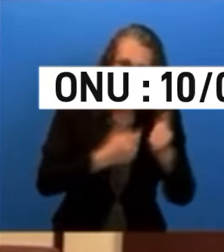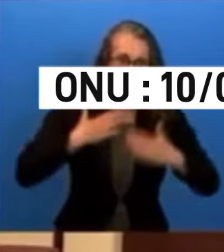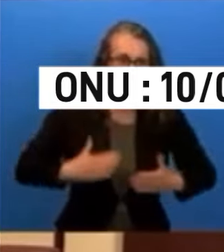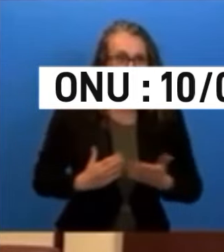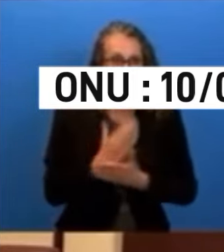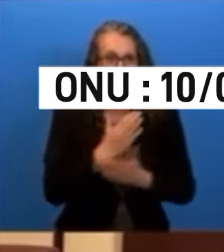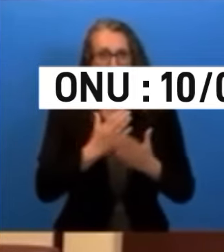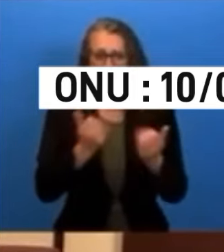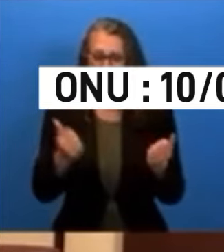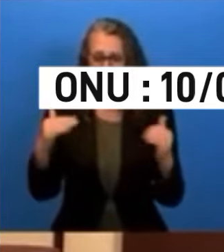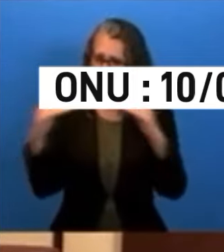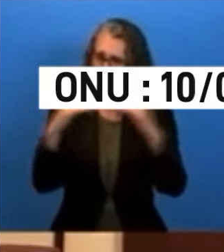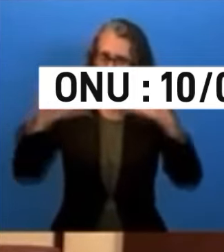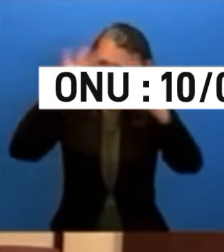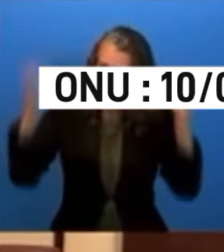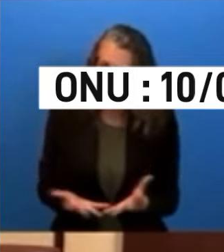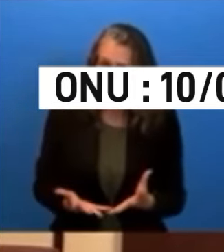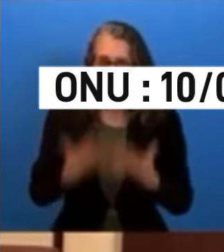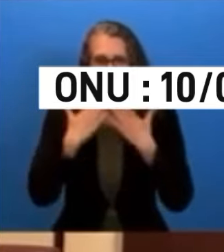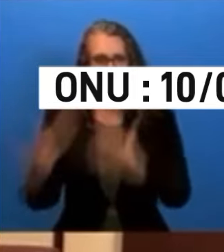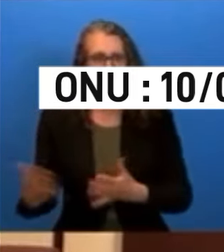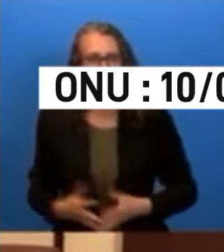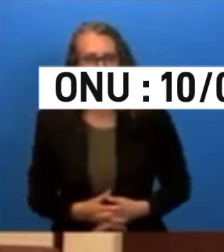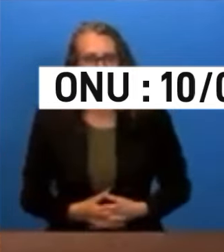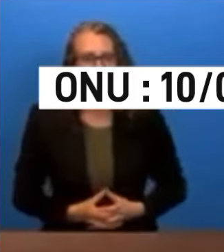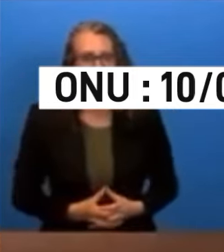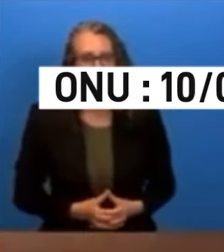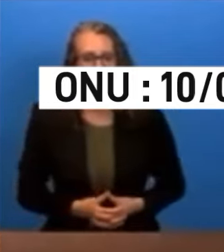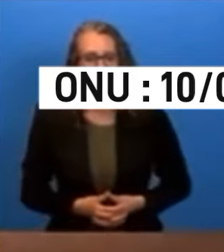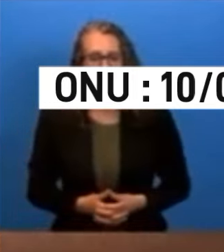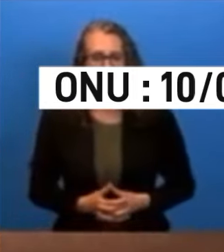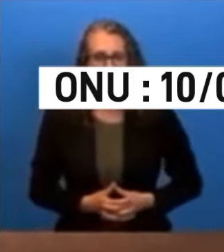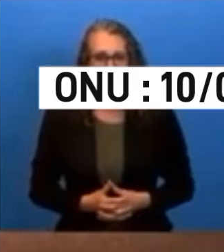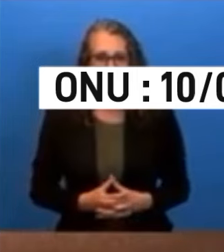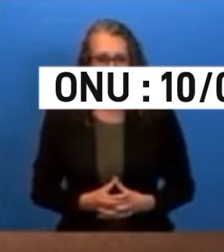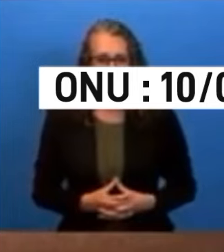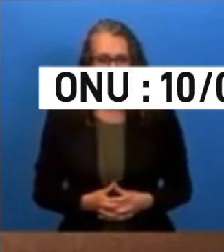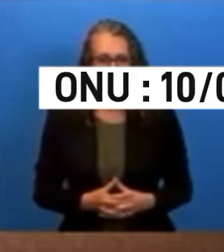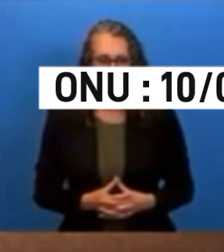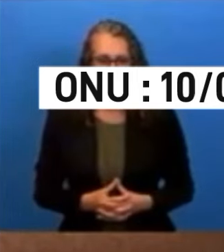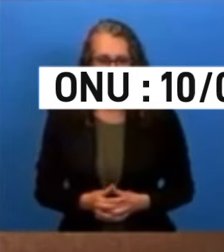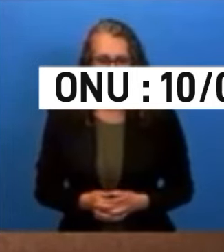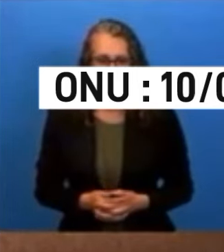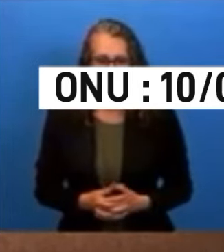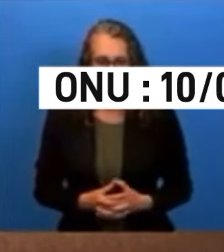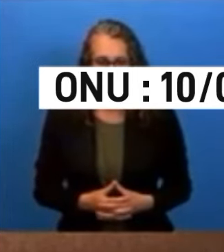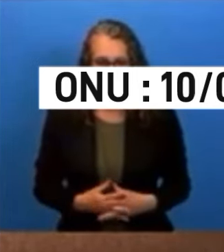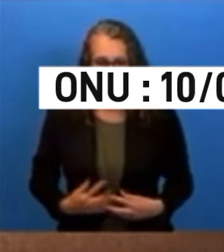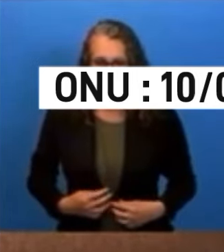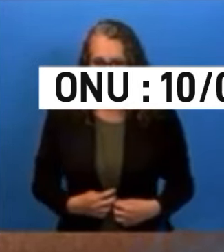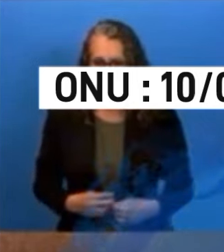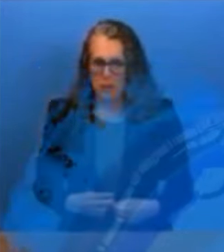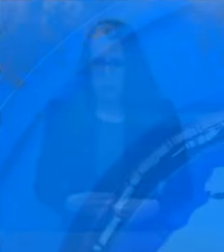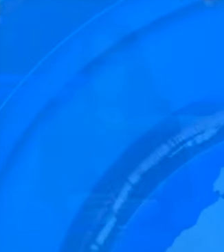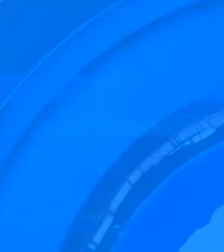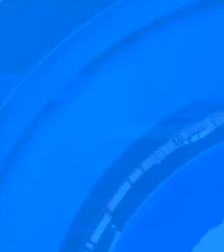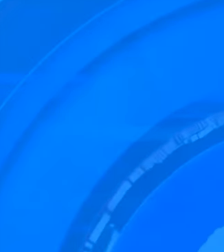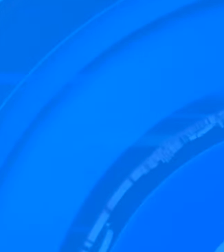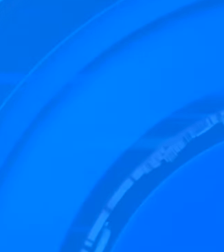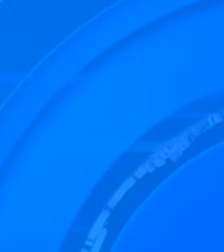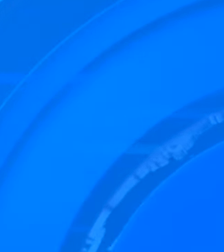أن أشكركم على نضالكم المستمر للنهوض بالعدالة الاجتماعية وبالسلام.